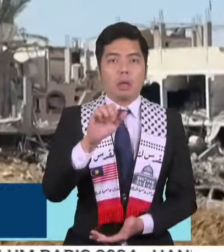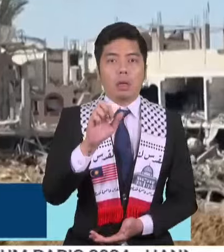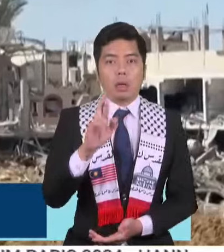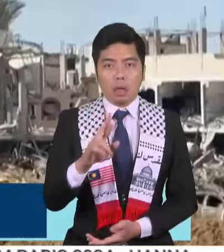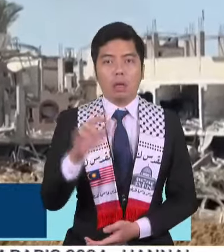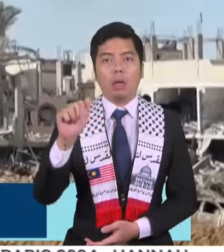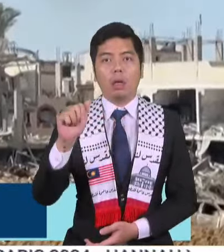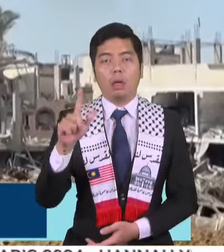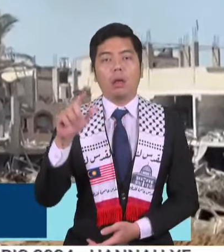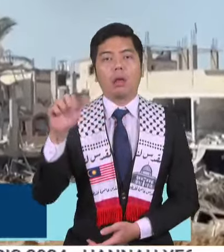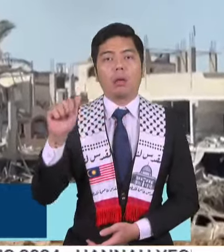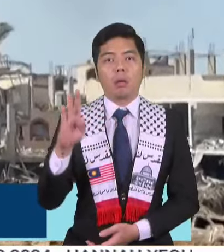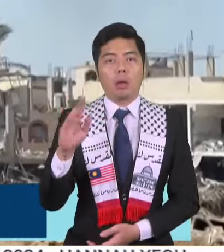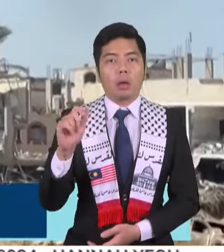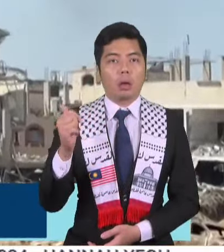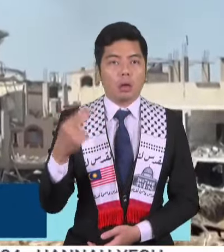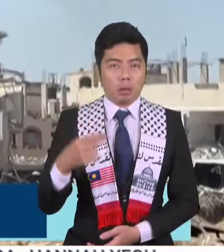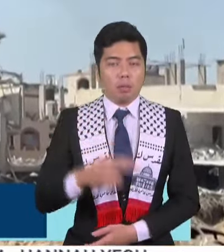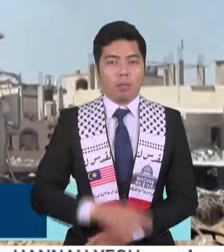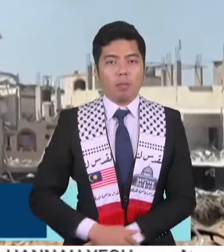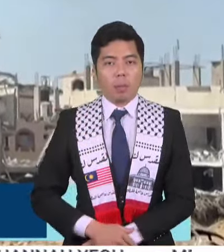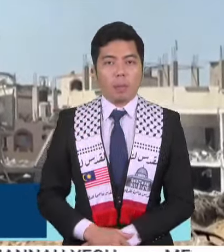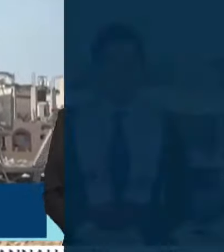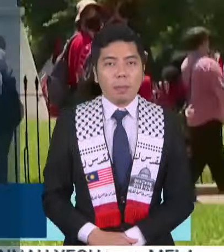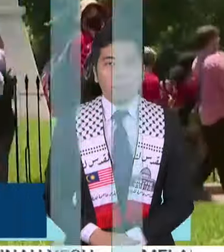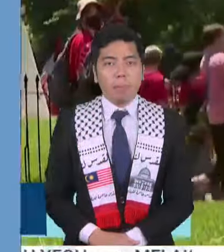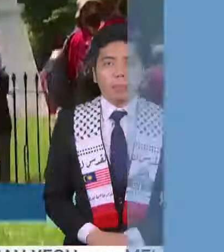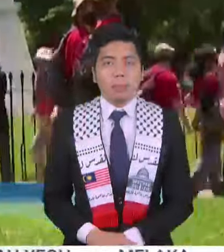pelarian Al-Maghazi dan Al-Buraj.